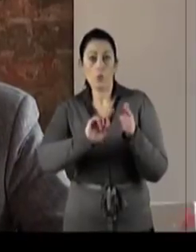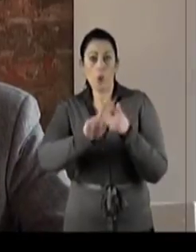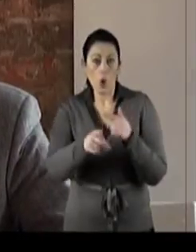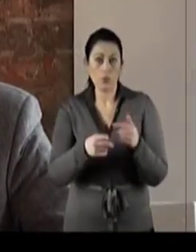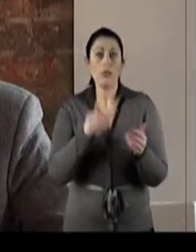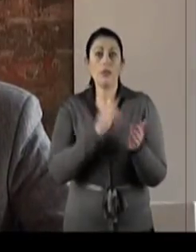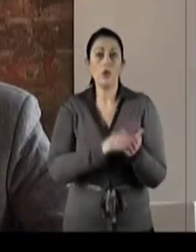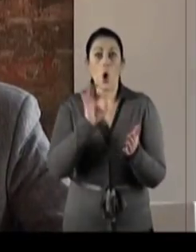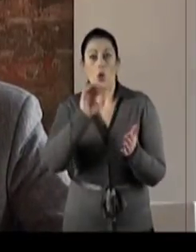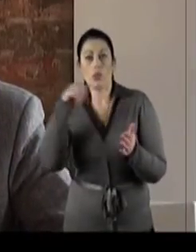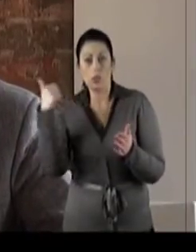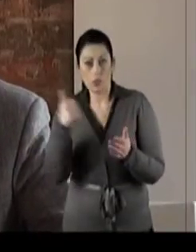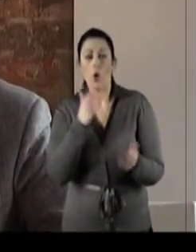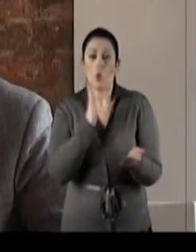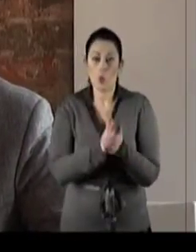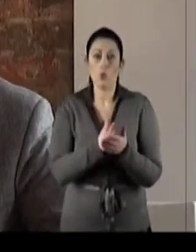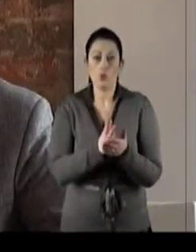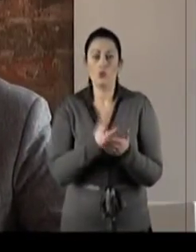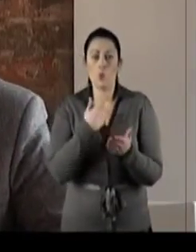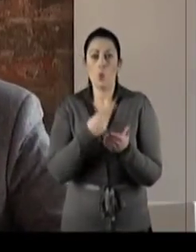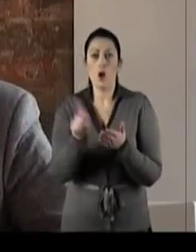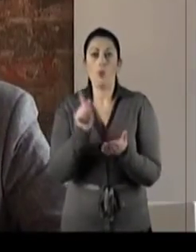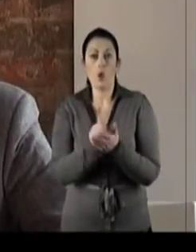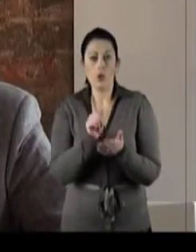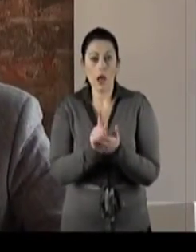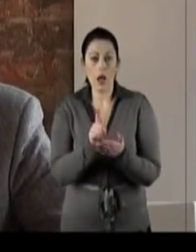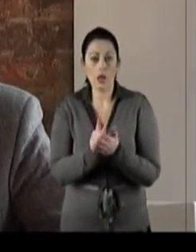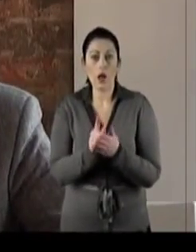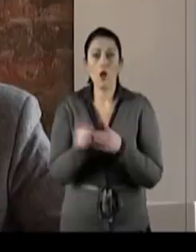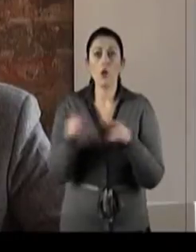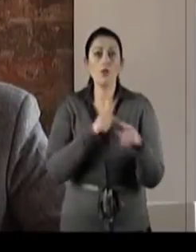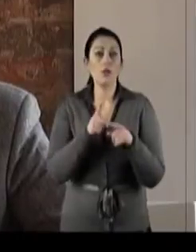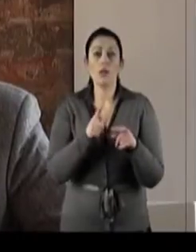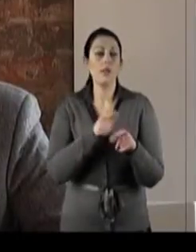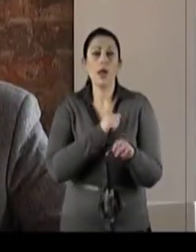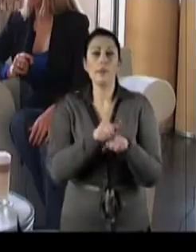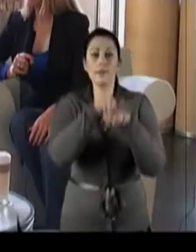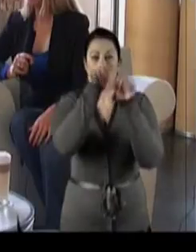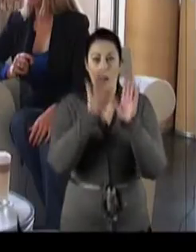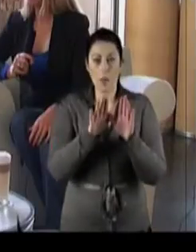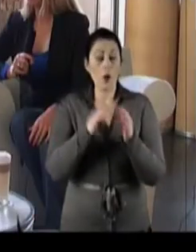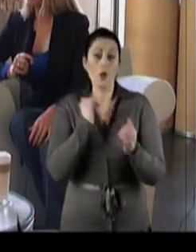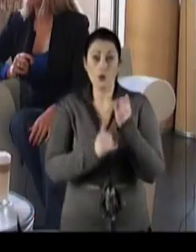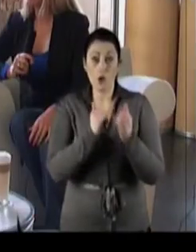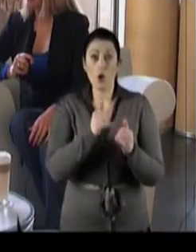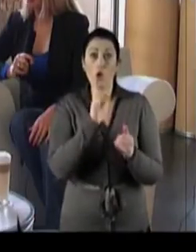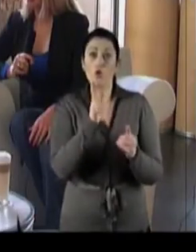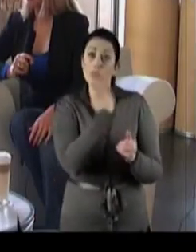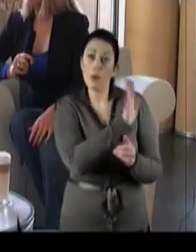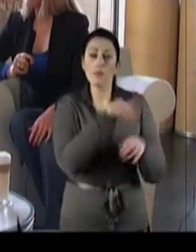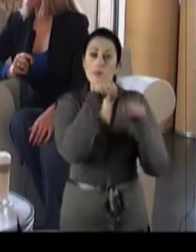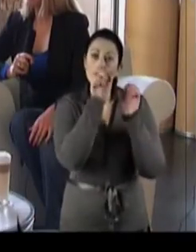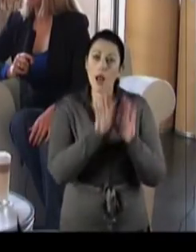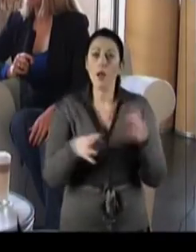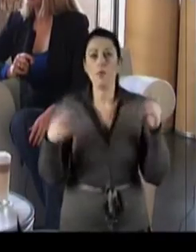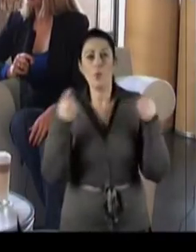Tak? Zazwyczaj. No, zazwyczaj. To znaczy, nie są to towary, które by pochodziły od sprzedawcy. Tak?